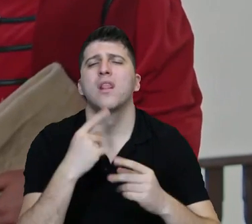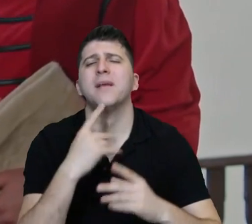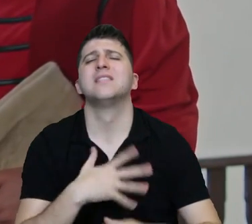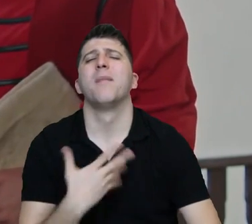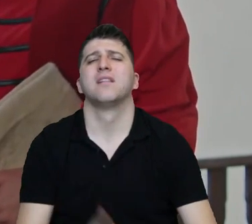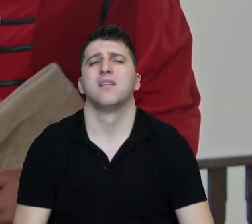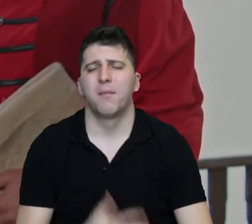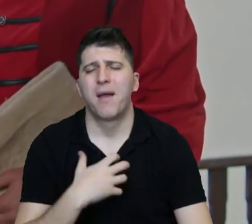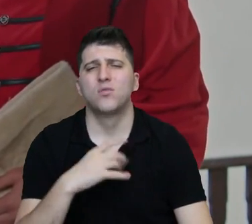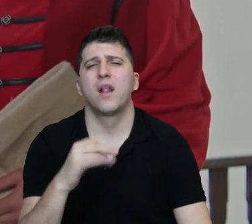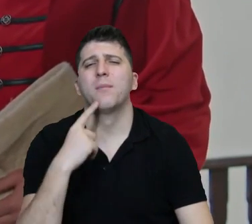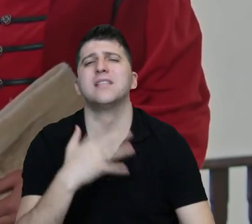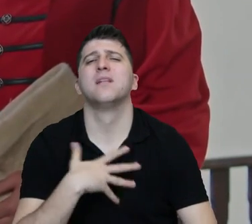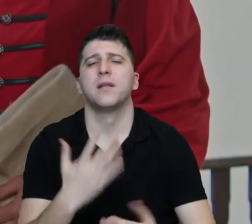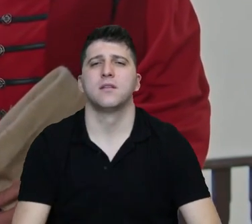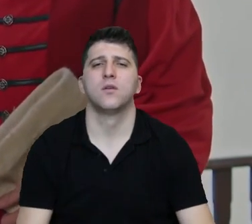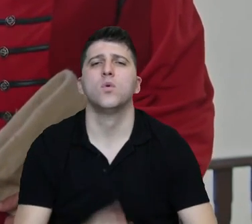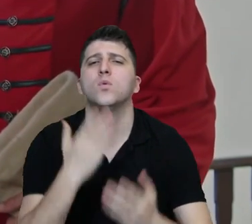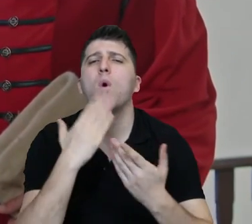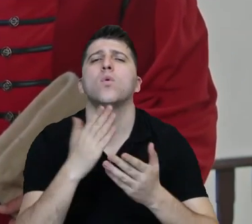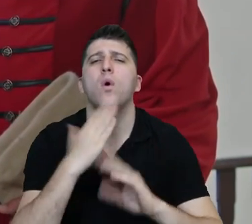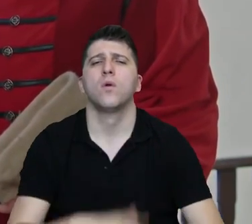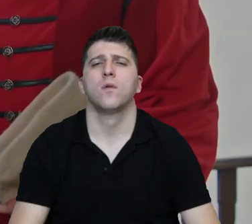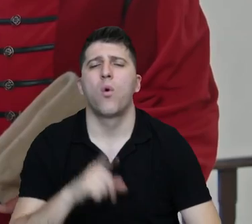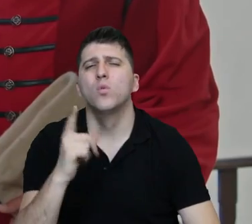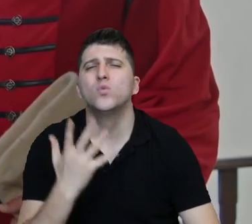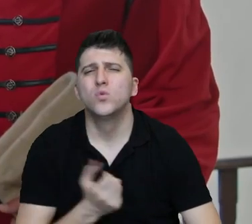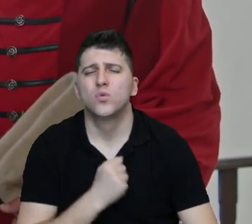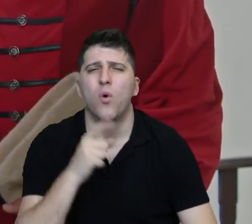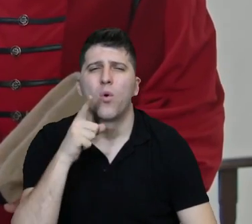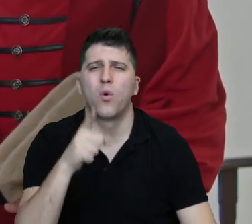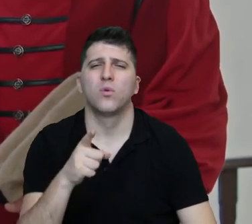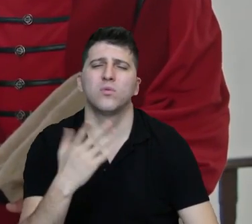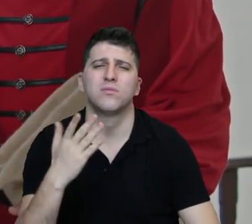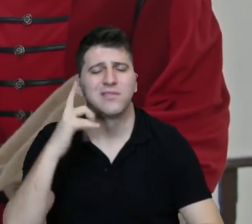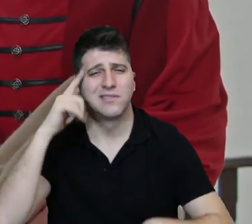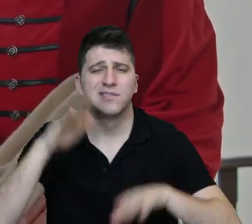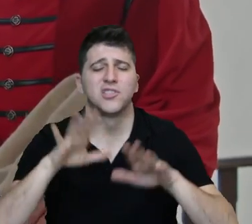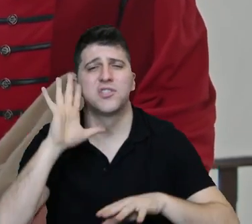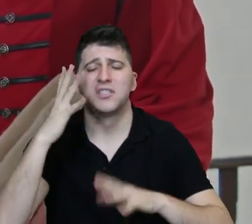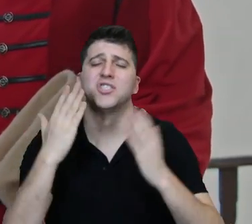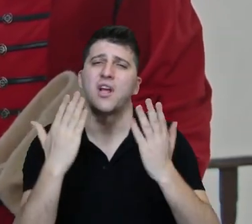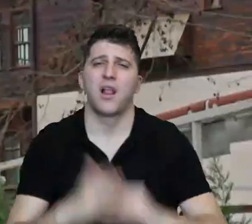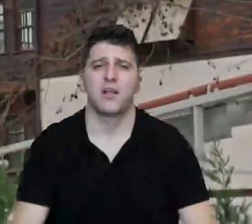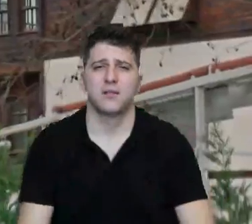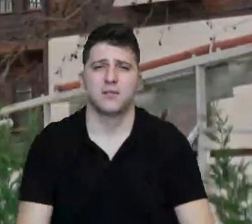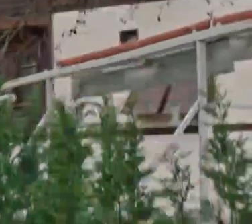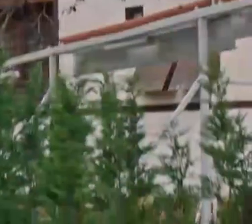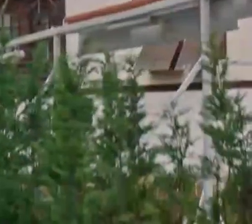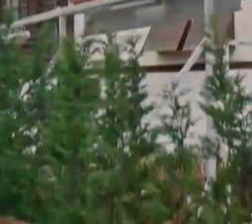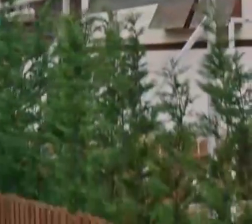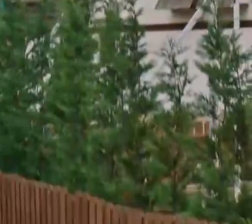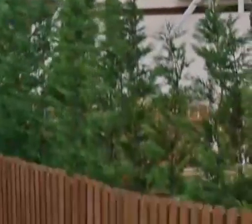istemedi. Bence öyle demek istemedi ya. Yok. O üzüldü ya, onun dengesi şaştı inşallah.